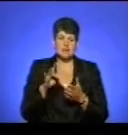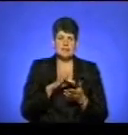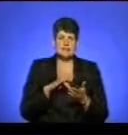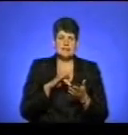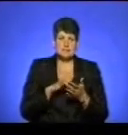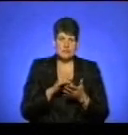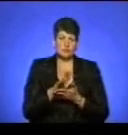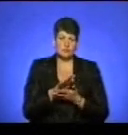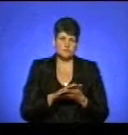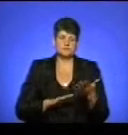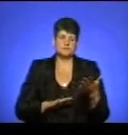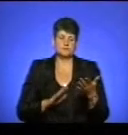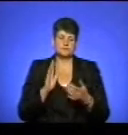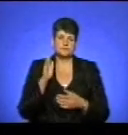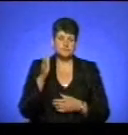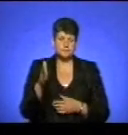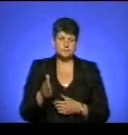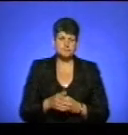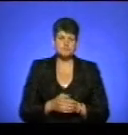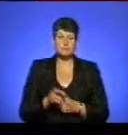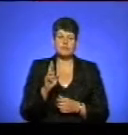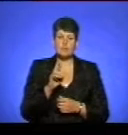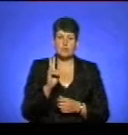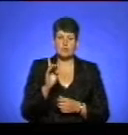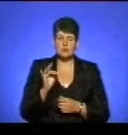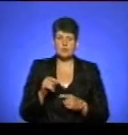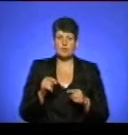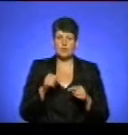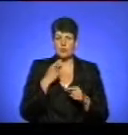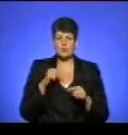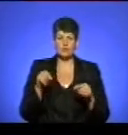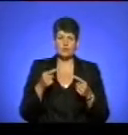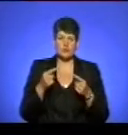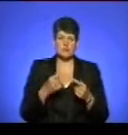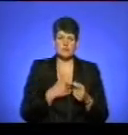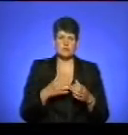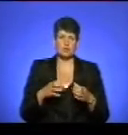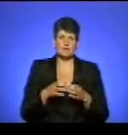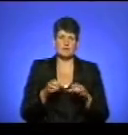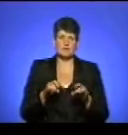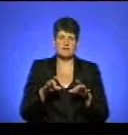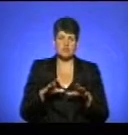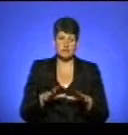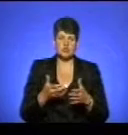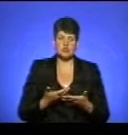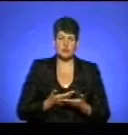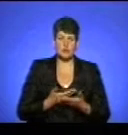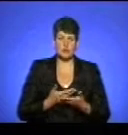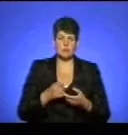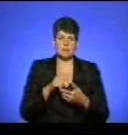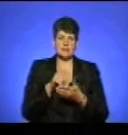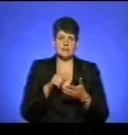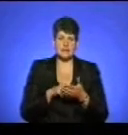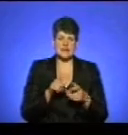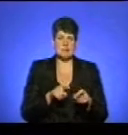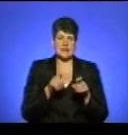громади триває. Яна Шкуратова каже, що створюють ініціативну робочу групу для вирішення житлового питання переселенців.